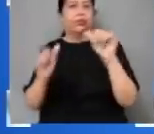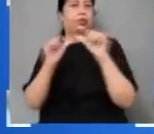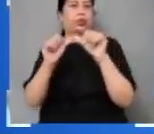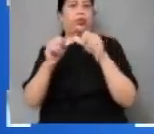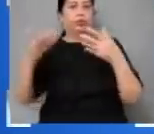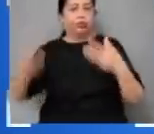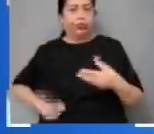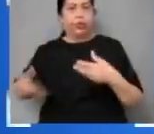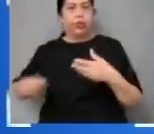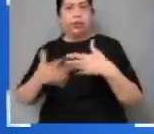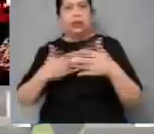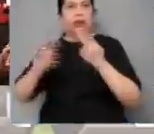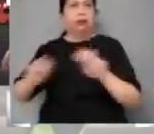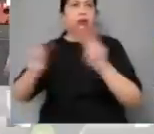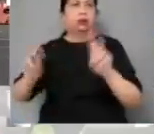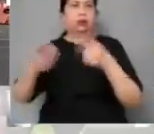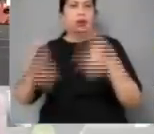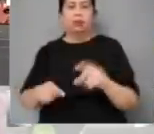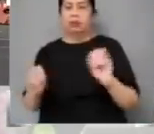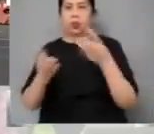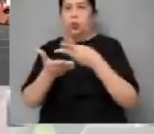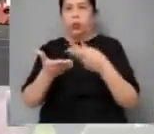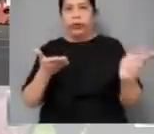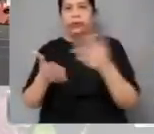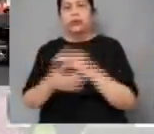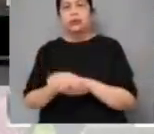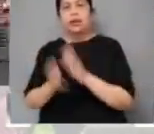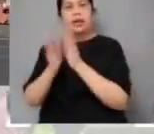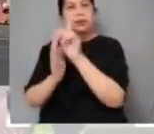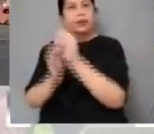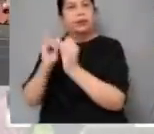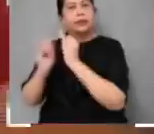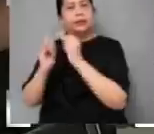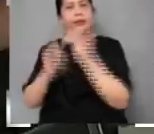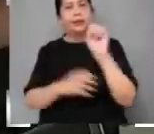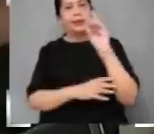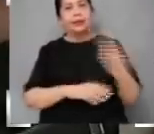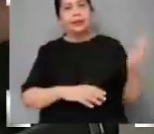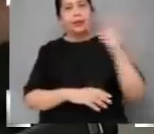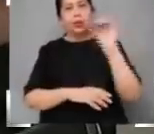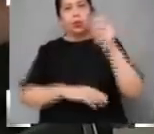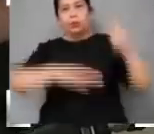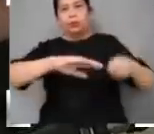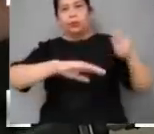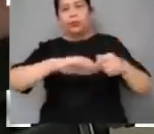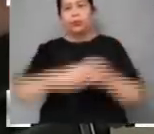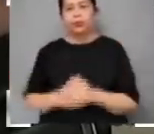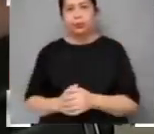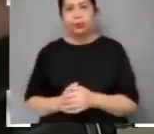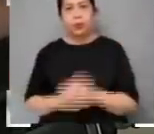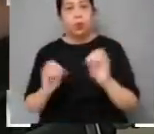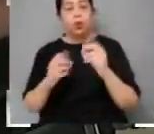ilang imbestigasyon pa ang gawin ng Senado. Hinihingan pa namin ng pahayag ang Sandigan Bayan at Ombudsman. Walang public engagement